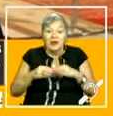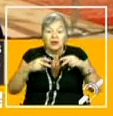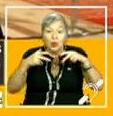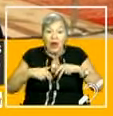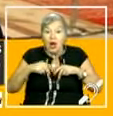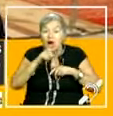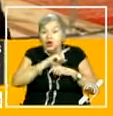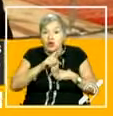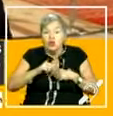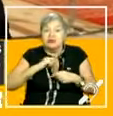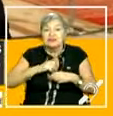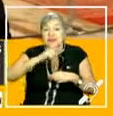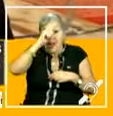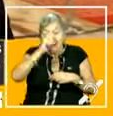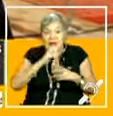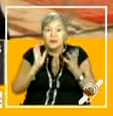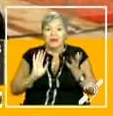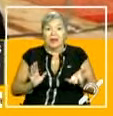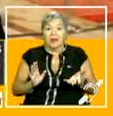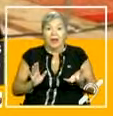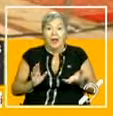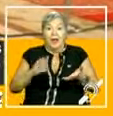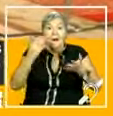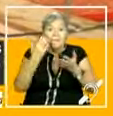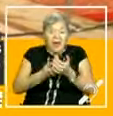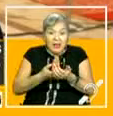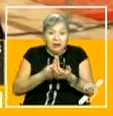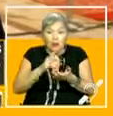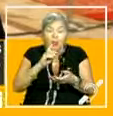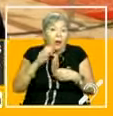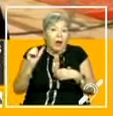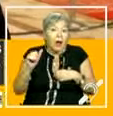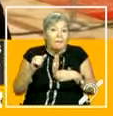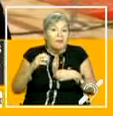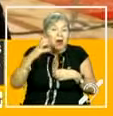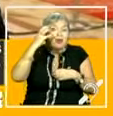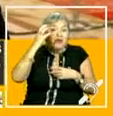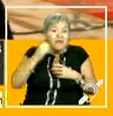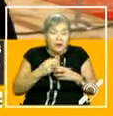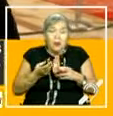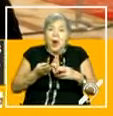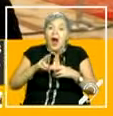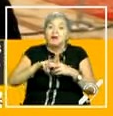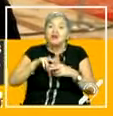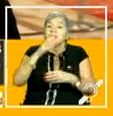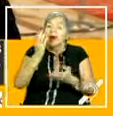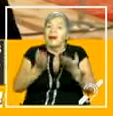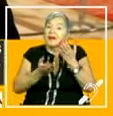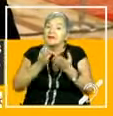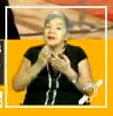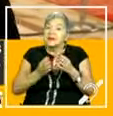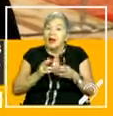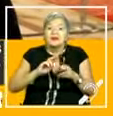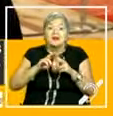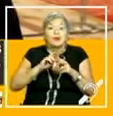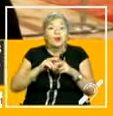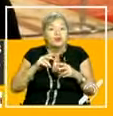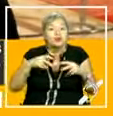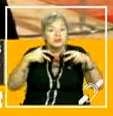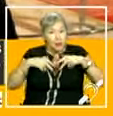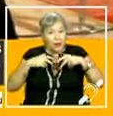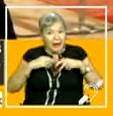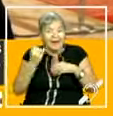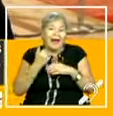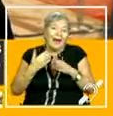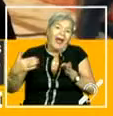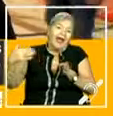sunt respectate pentru că actualul guvern, fără să ne consulte, a dublat cota de cereale care tranzitează chipurile, dar și